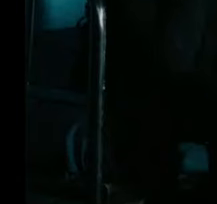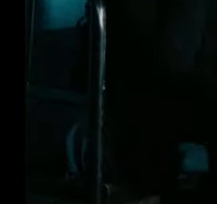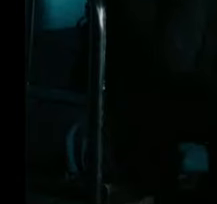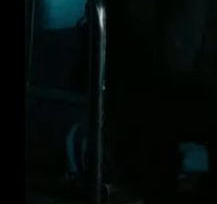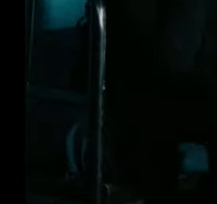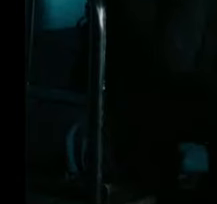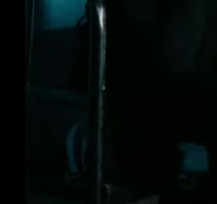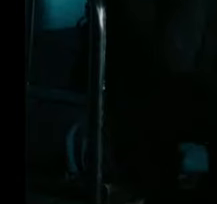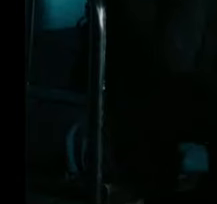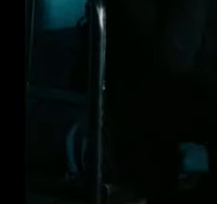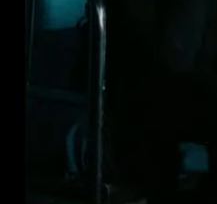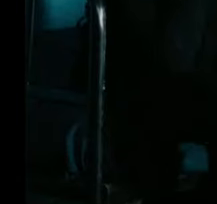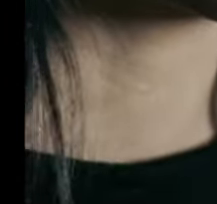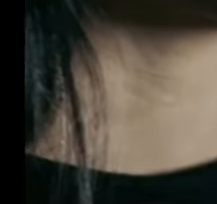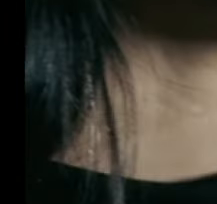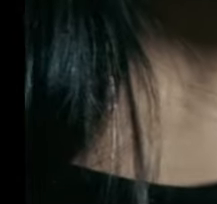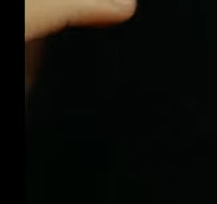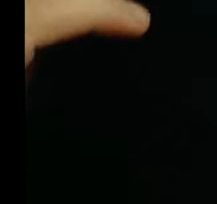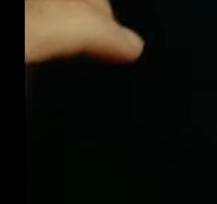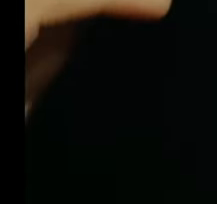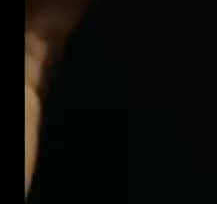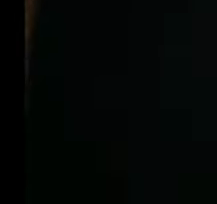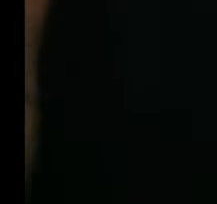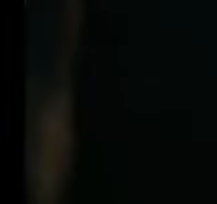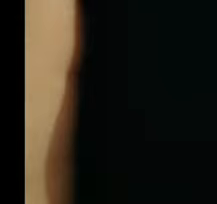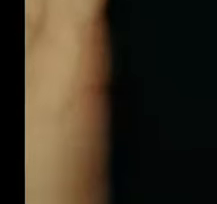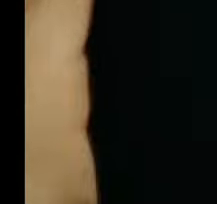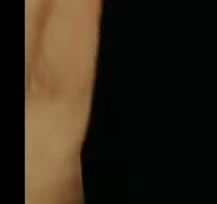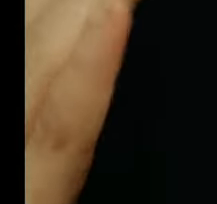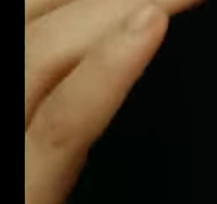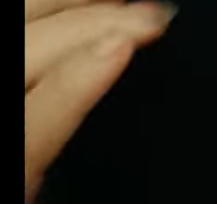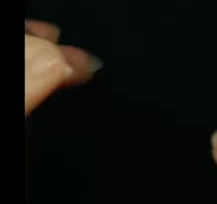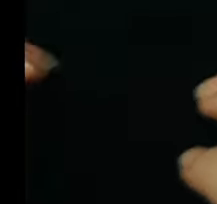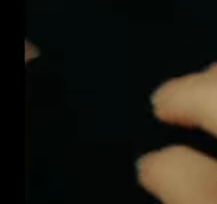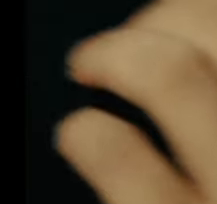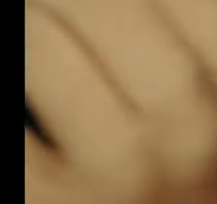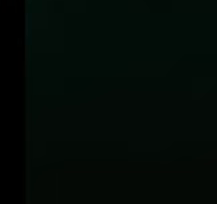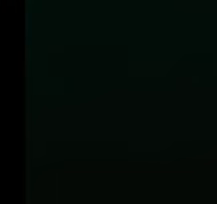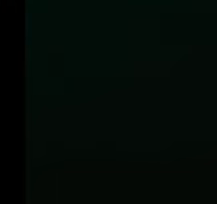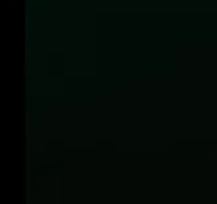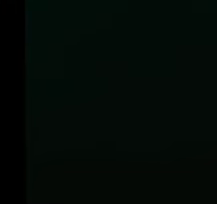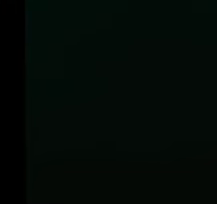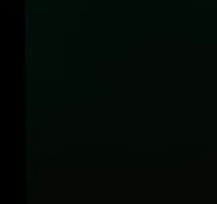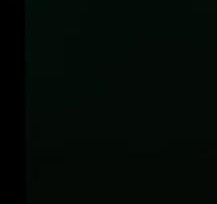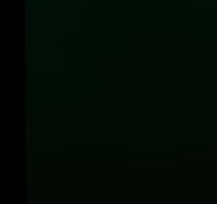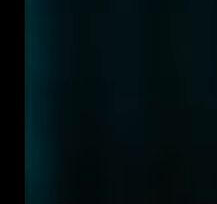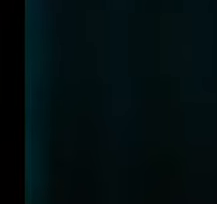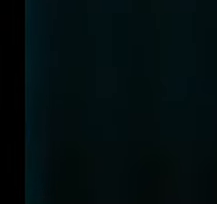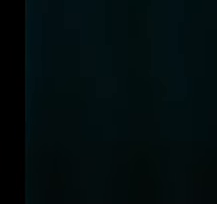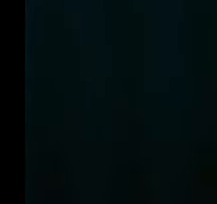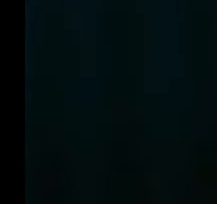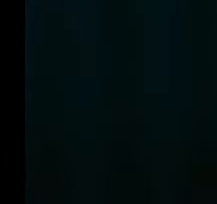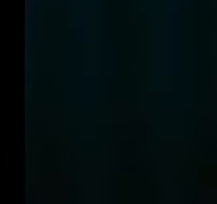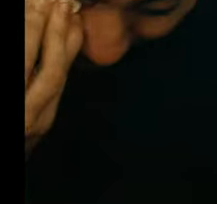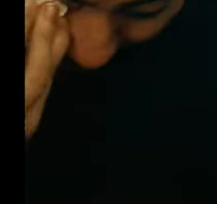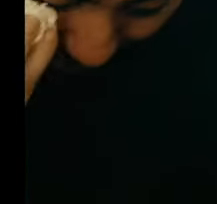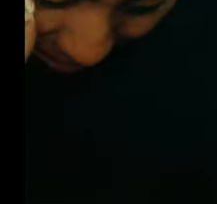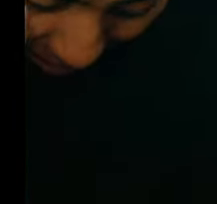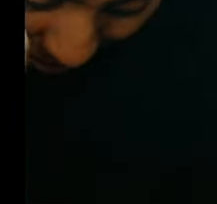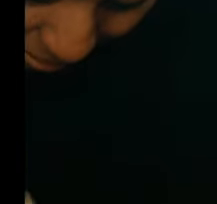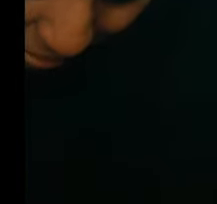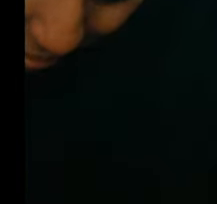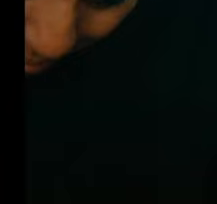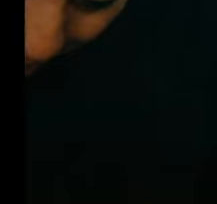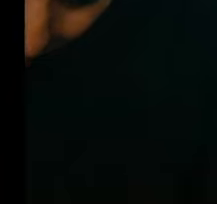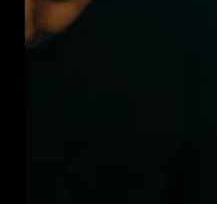كي لبست غفران النقاب ما خلينا ما عملنا فيها، تسلطنا عليها العنصريه نتاعنا. مرتاح مع روحك؟ انه كل حاجه